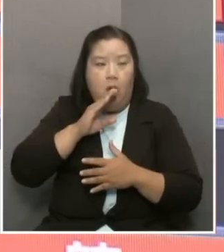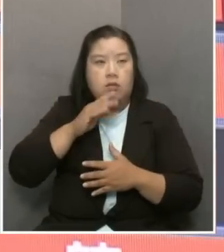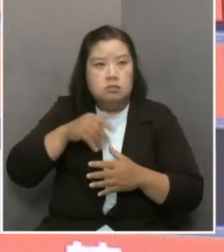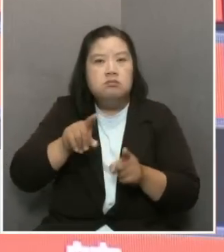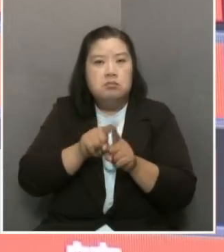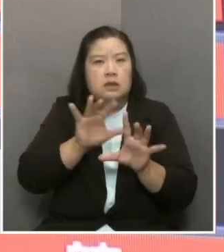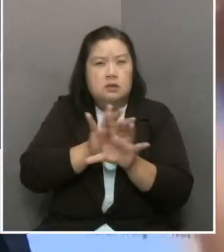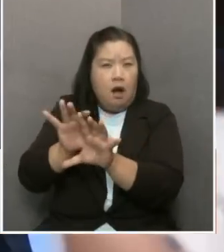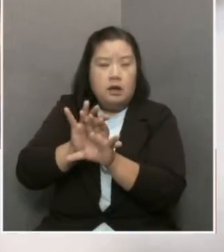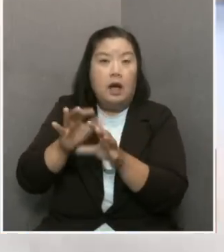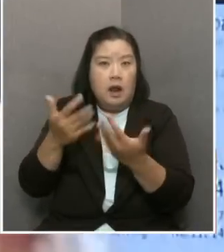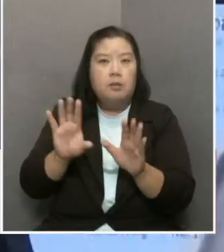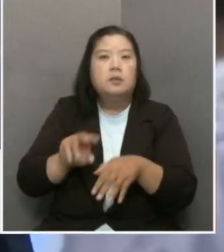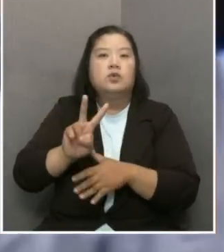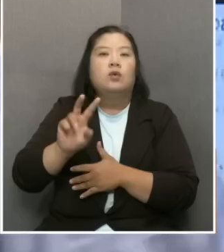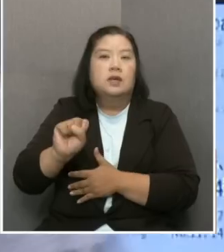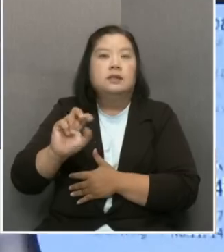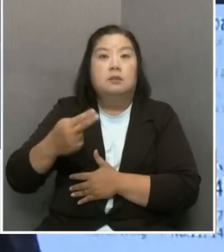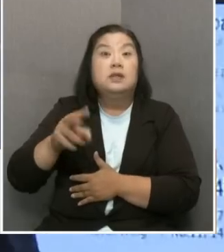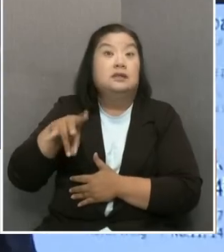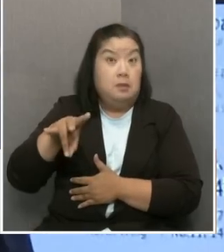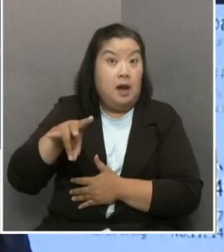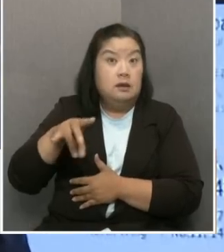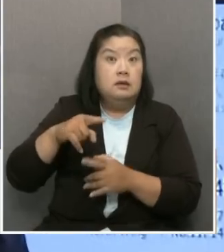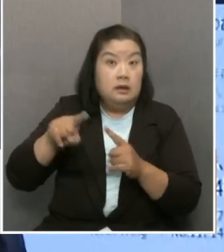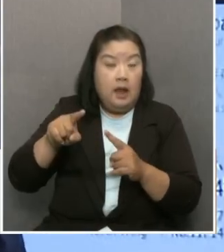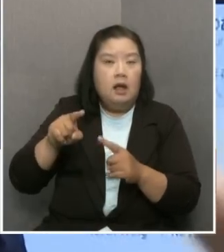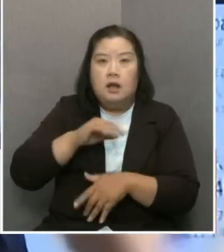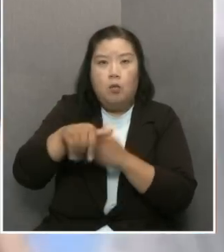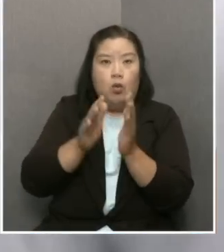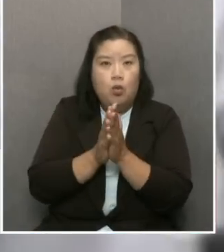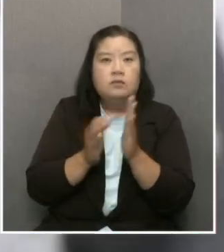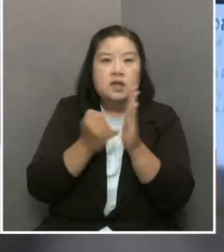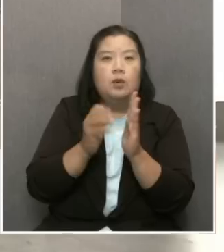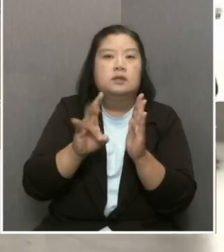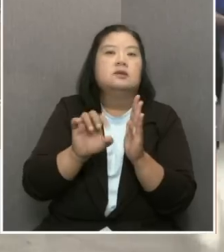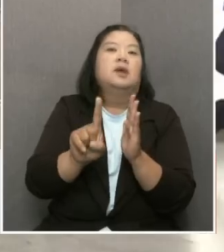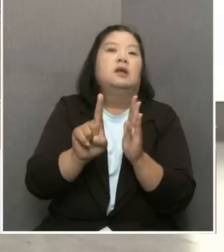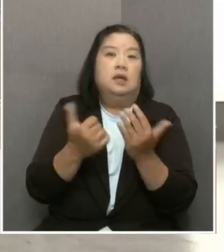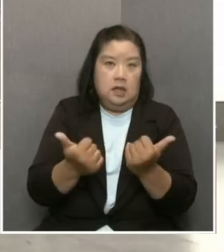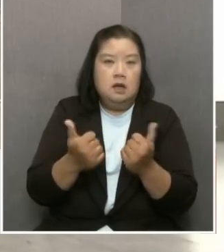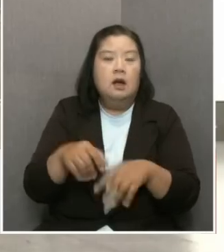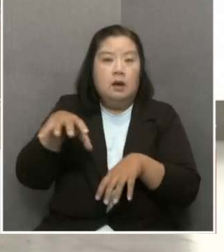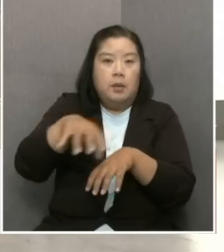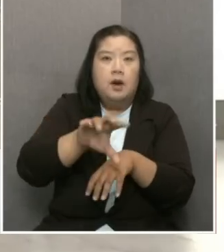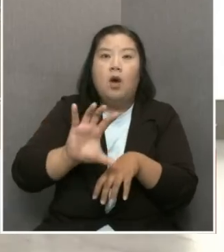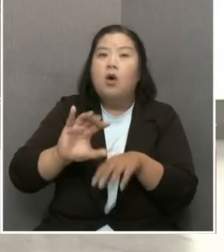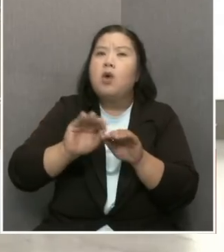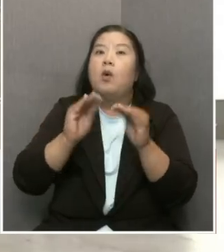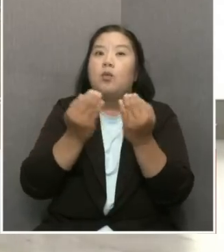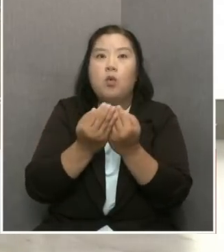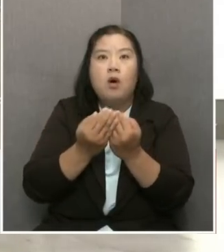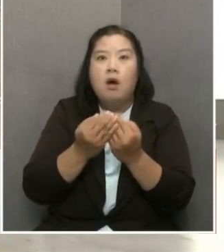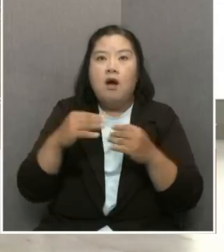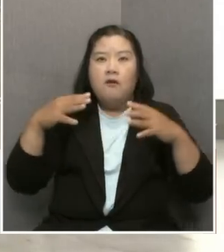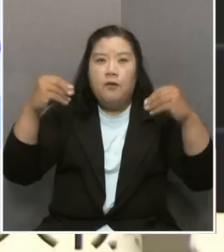เป็นกว่า 237,000 คนใน11จังหวัดแล้วค่ะเกิดไฟฟ้าดับเกือบ 90,000 หลังคาเรือน ด้านก